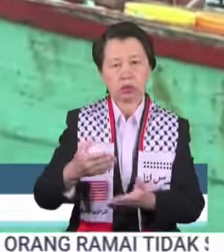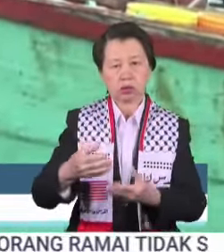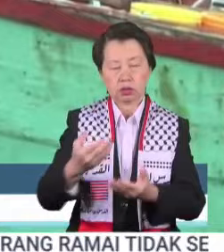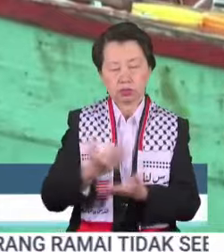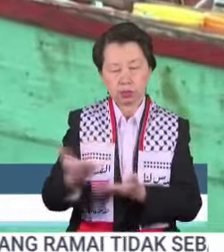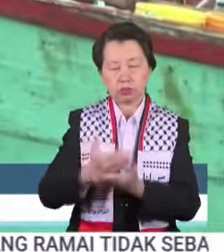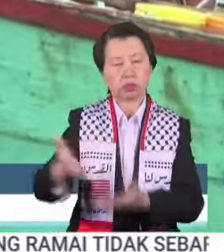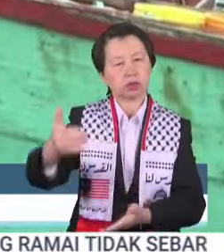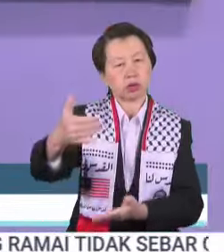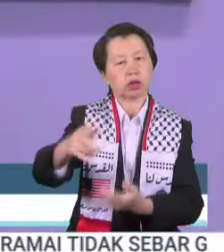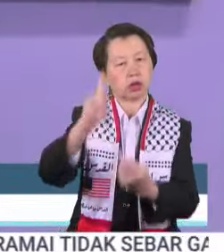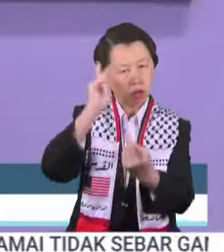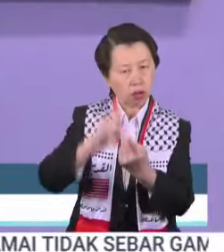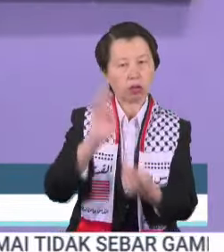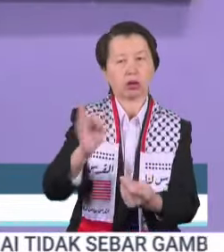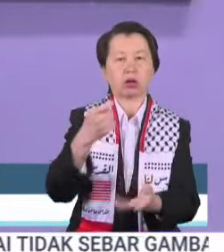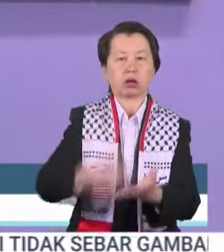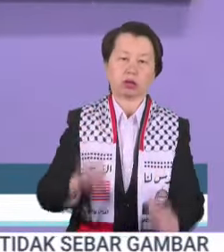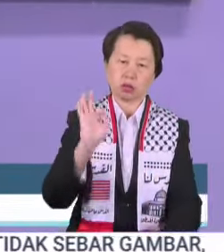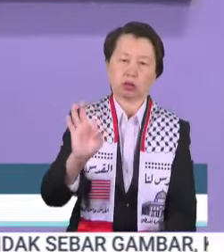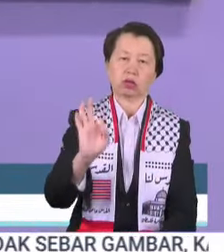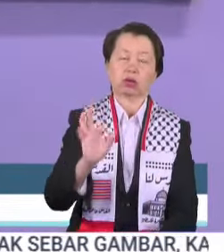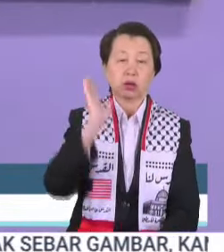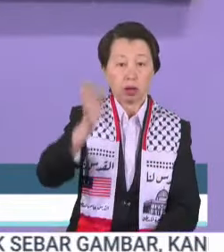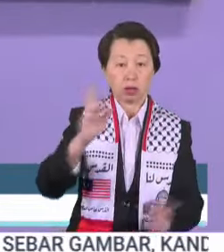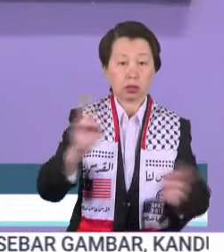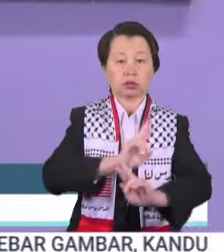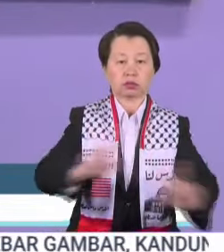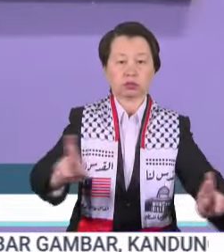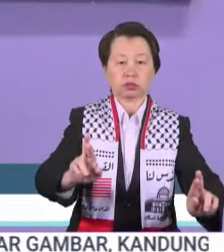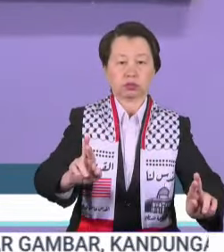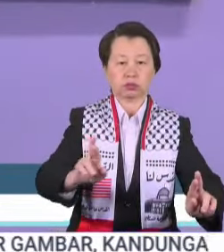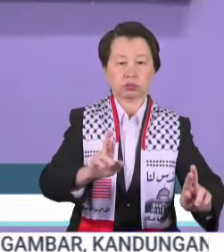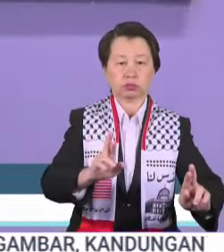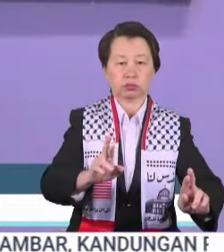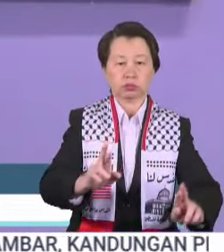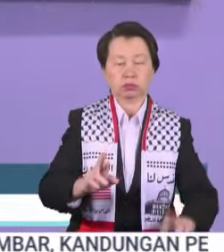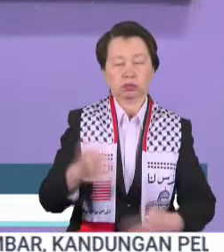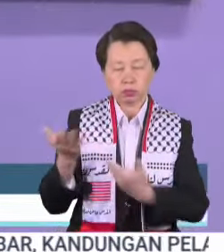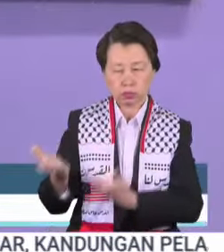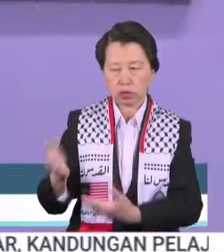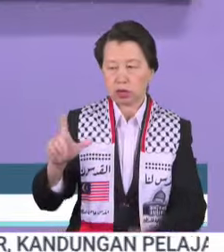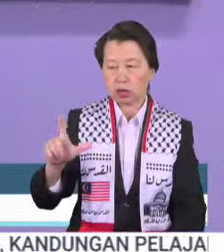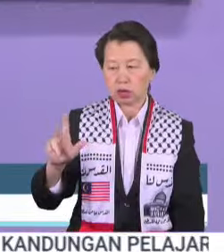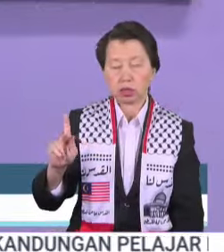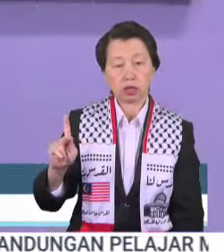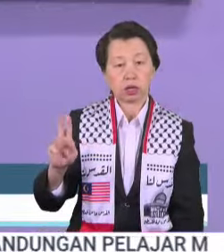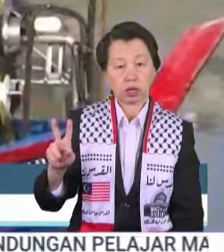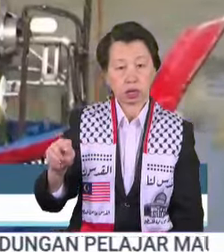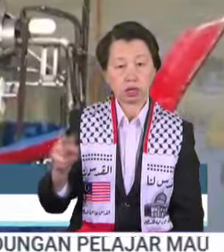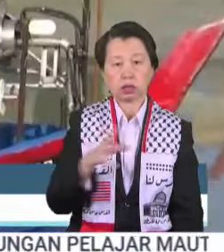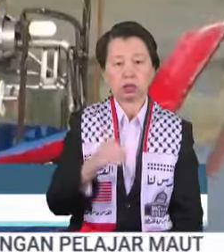yang berpatutan yang akan disediakan, akan dimainkan peranan oleh LKM dan juga Nikmat.